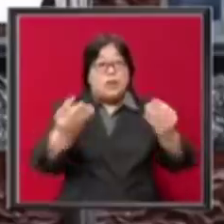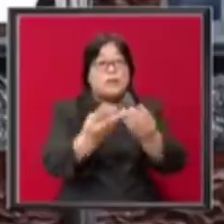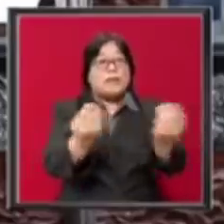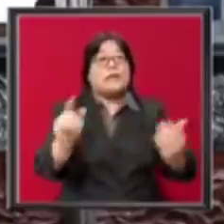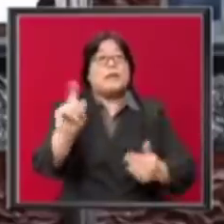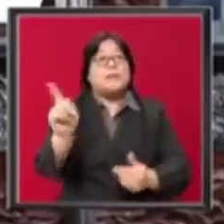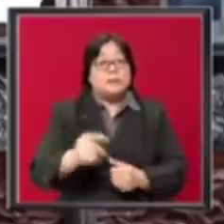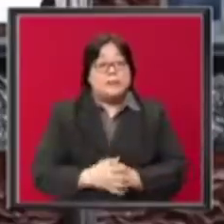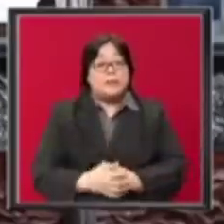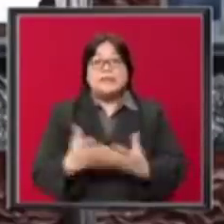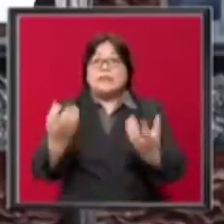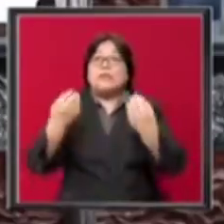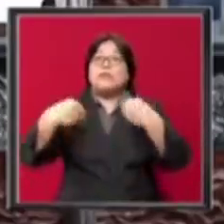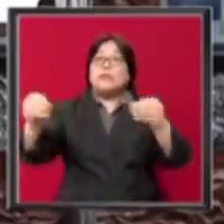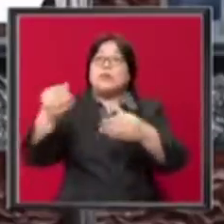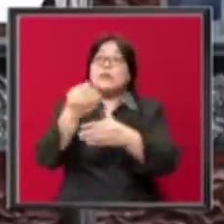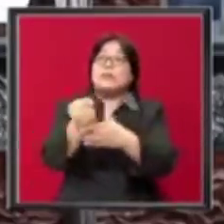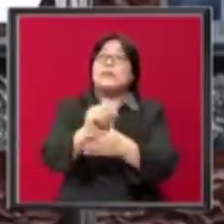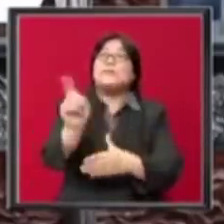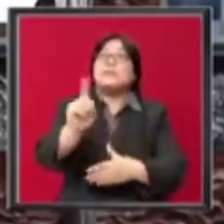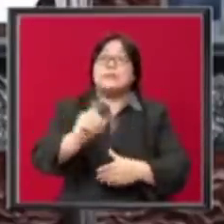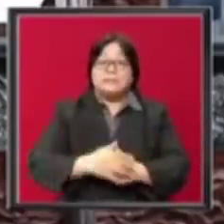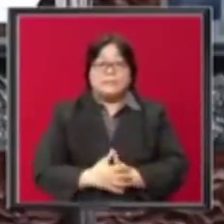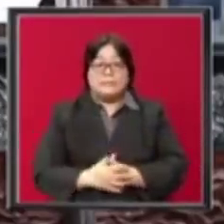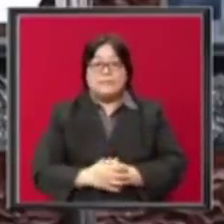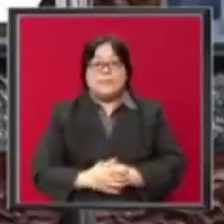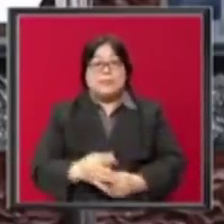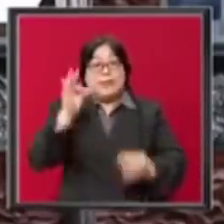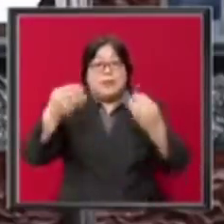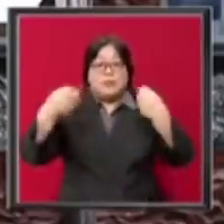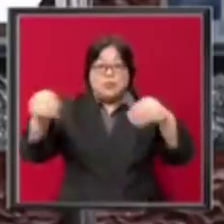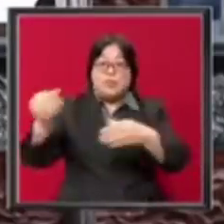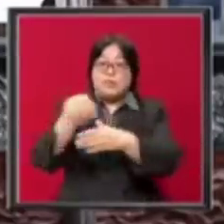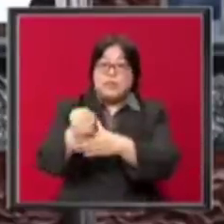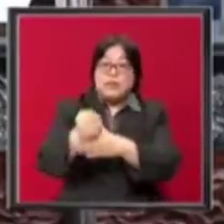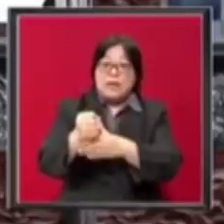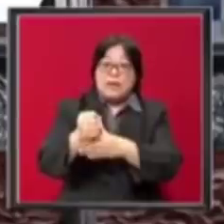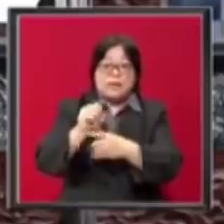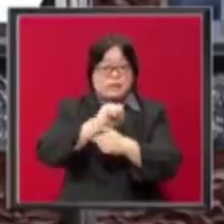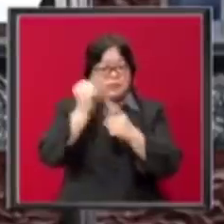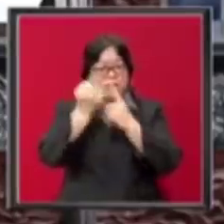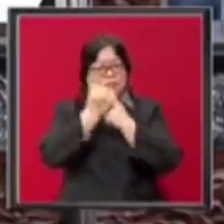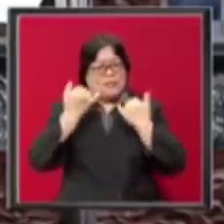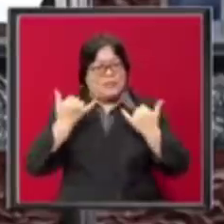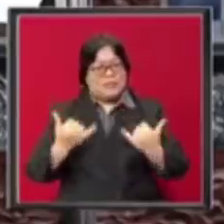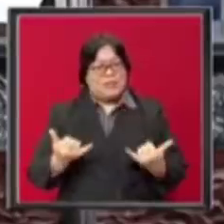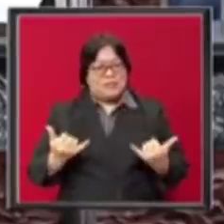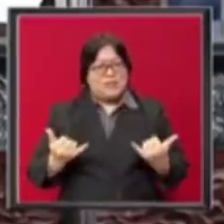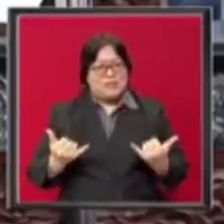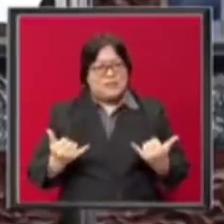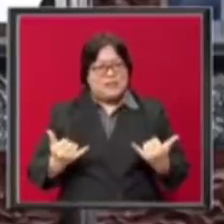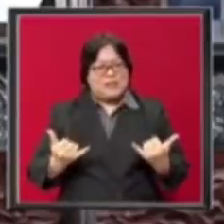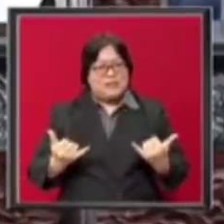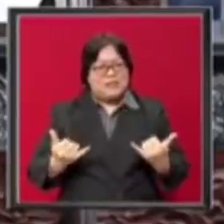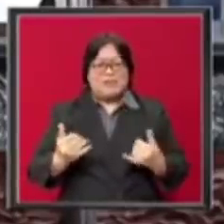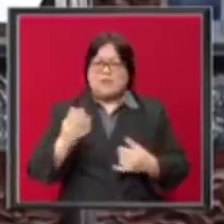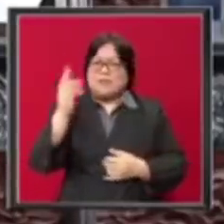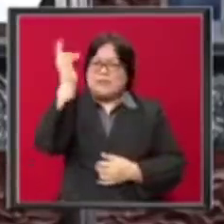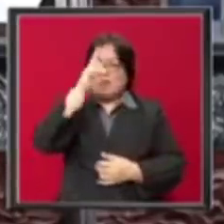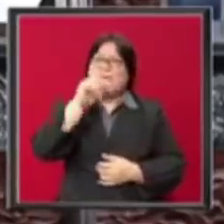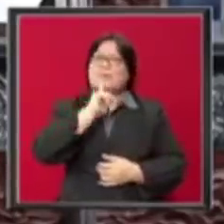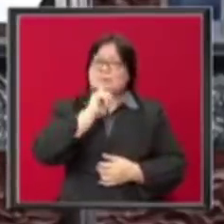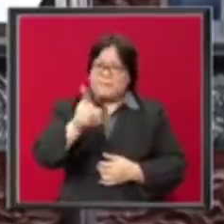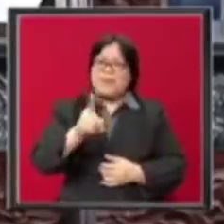mana? Nak jual saham mana? Kalau jual saham dalam keadaan sekarang, saham-saham kerajaan